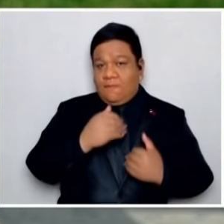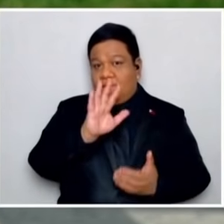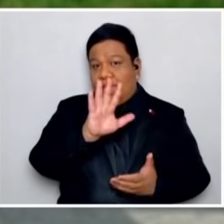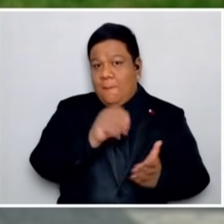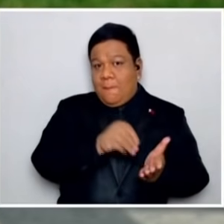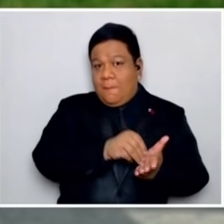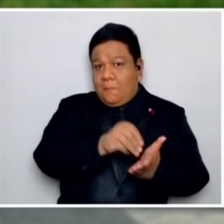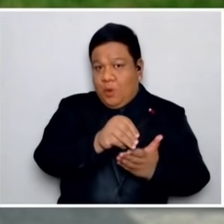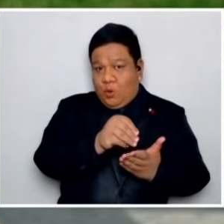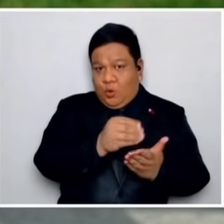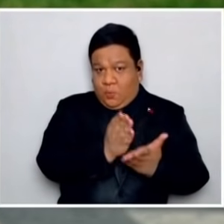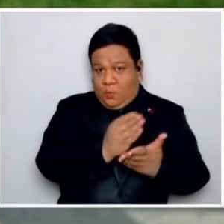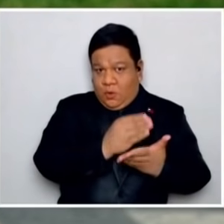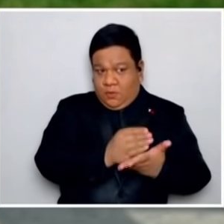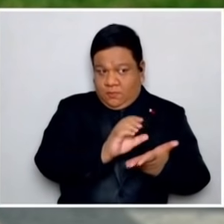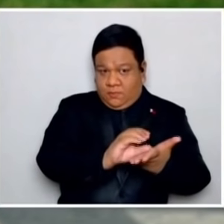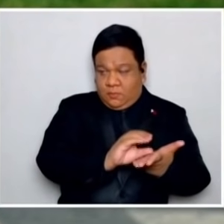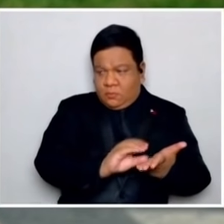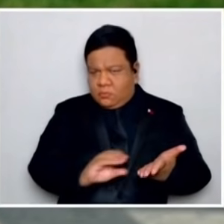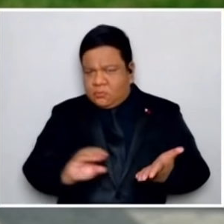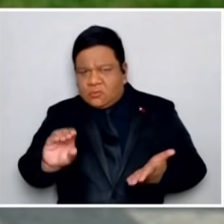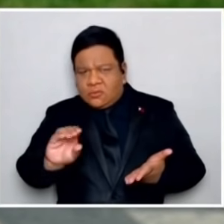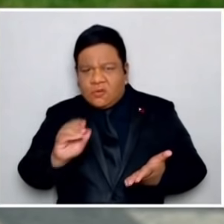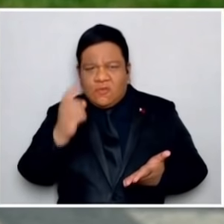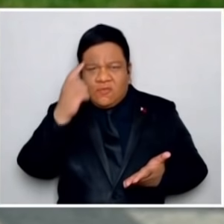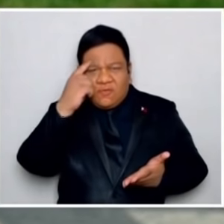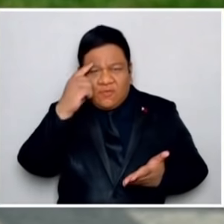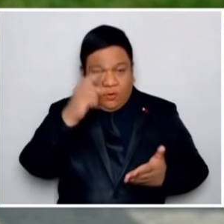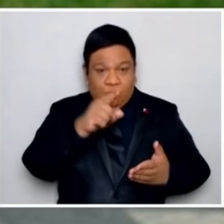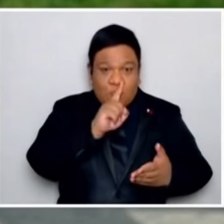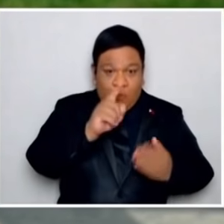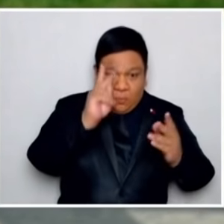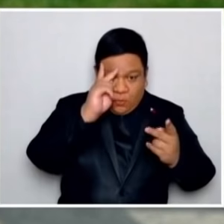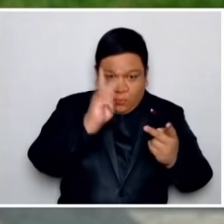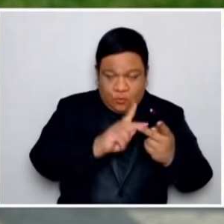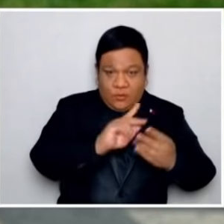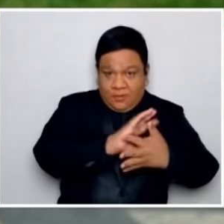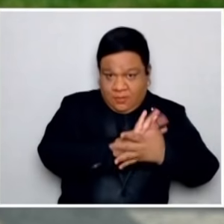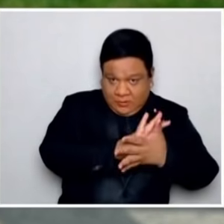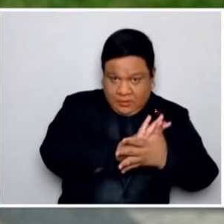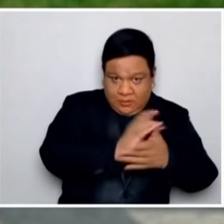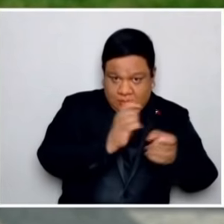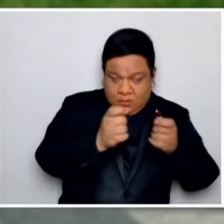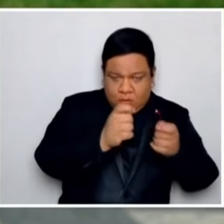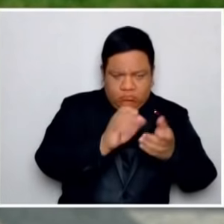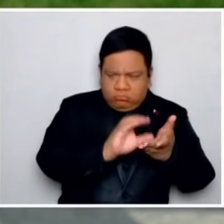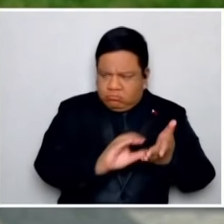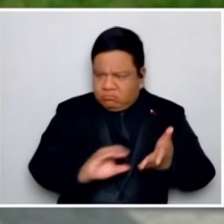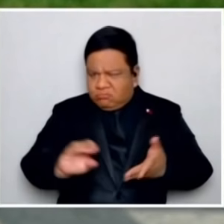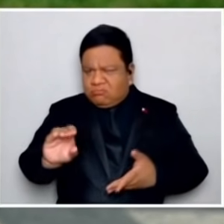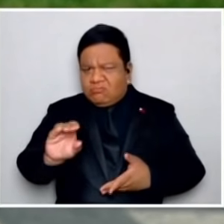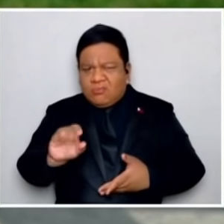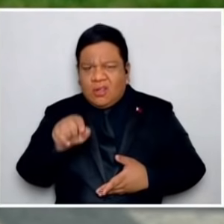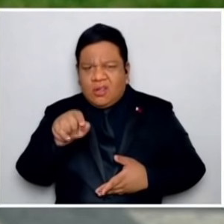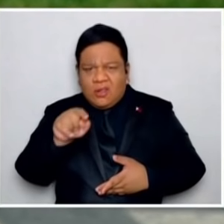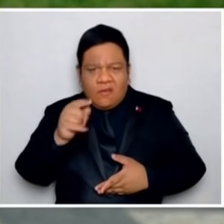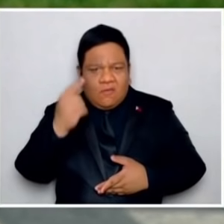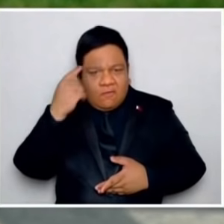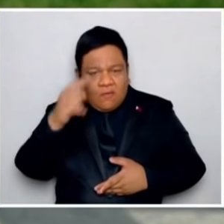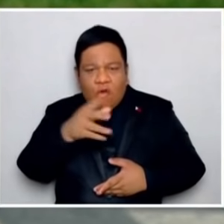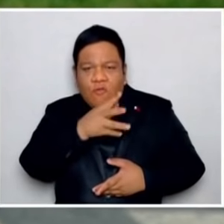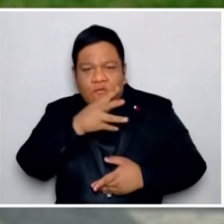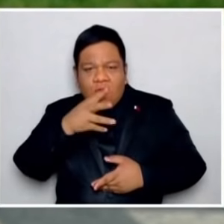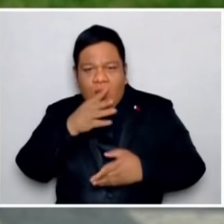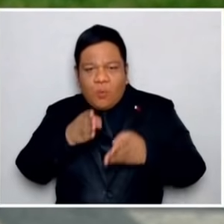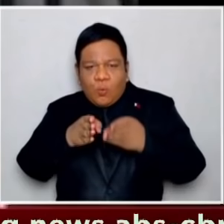response sa farm-to-market road projects sa ilalim ng Agriculture Stimulus Package ng Bayanihan 2. Ginawa ito